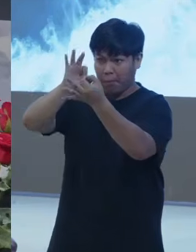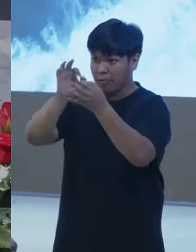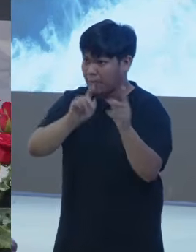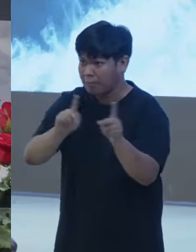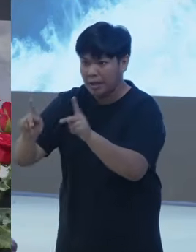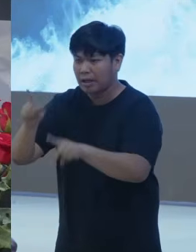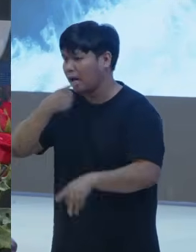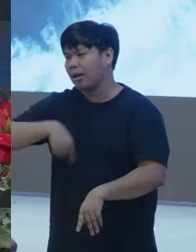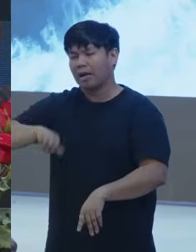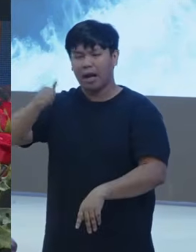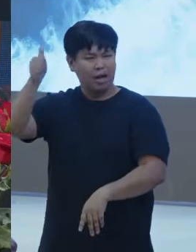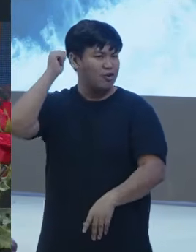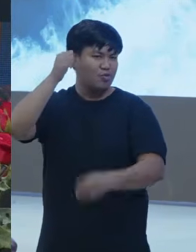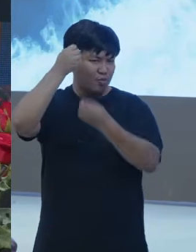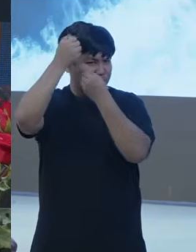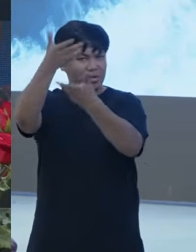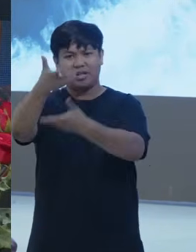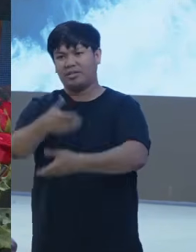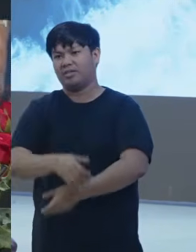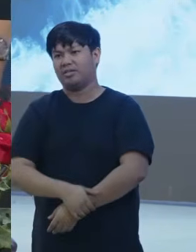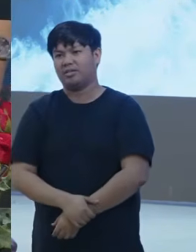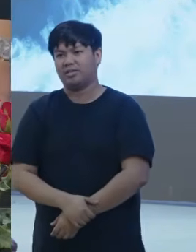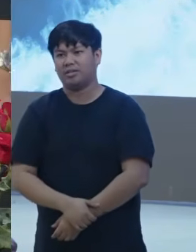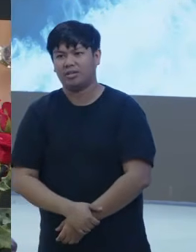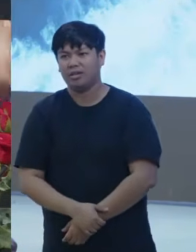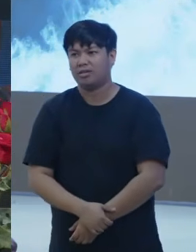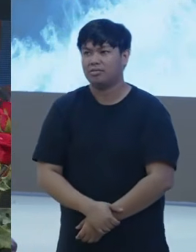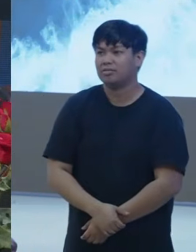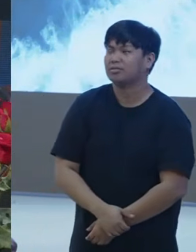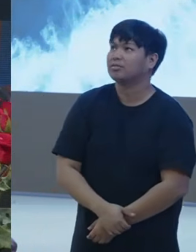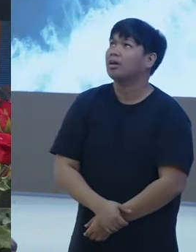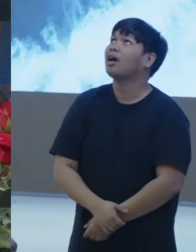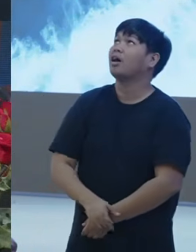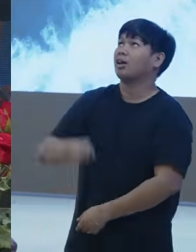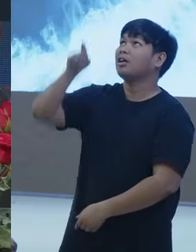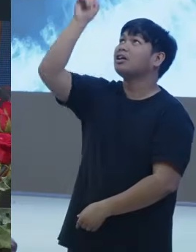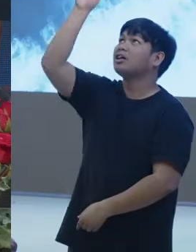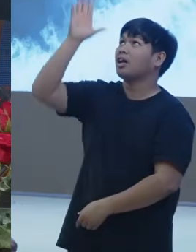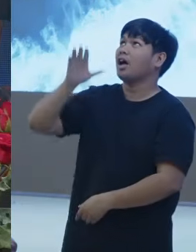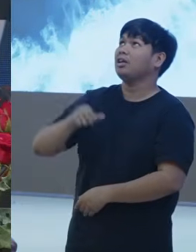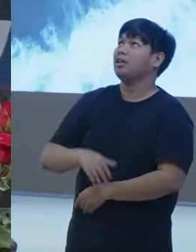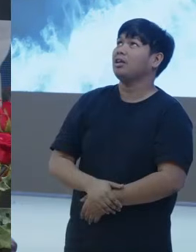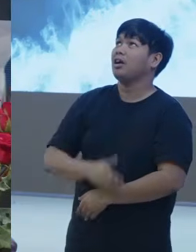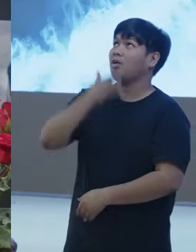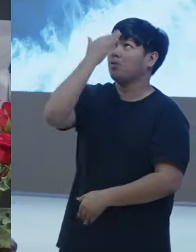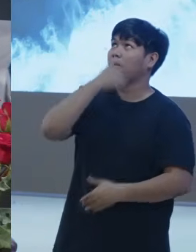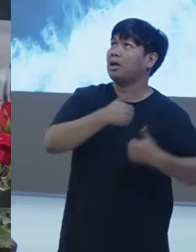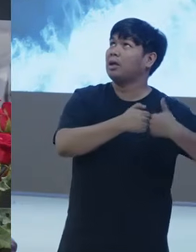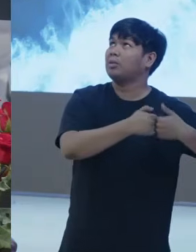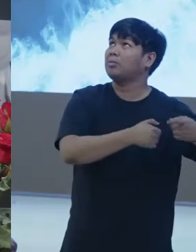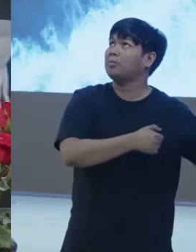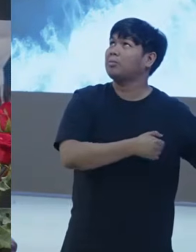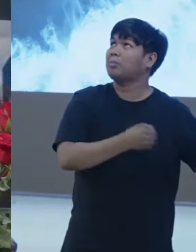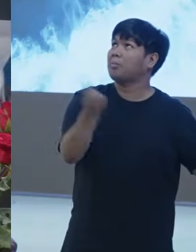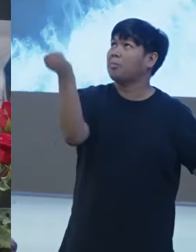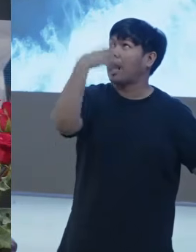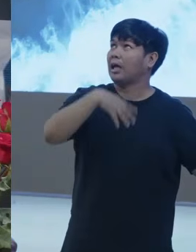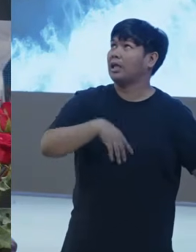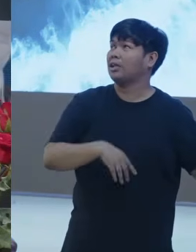Ayaw natin. Sinabi ko na, Lord, wag yan, pangit yan. Gusto ko yung isa cute. No?